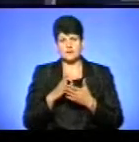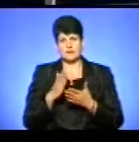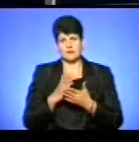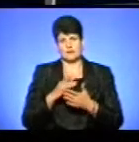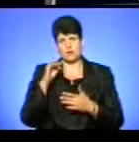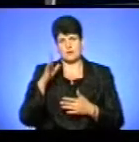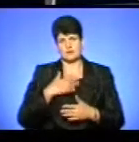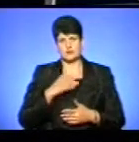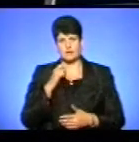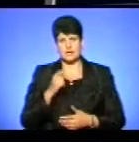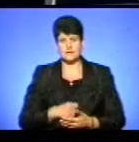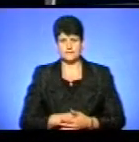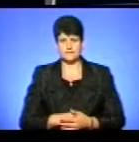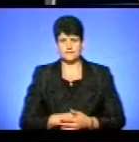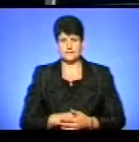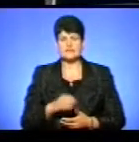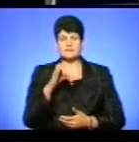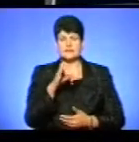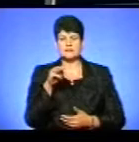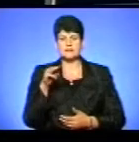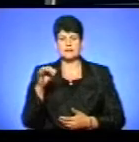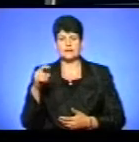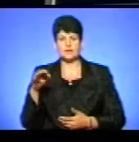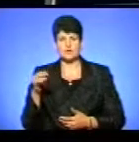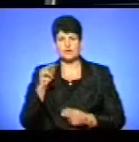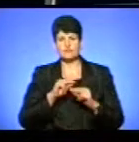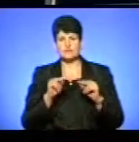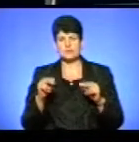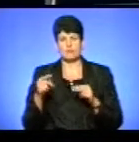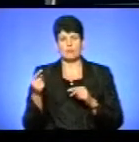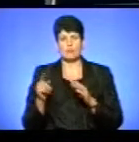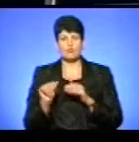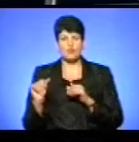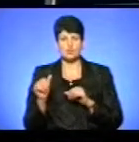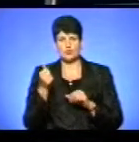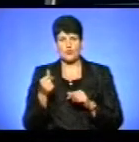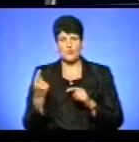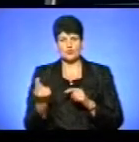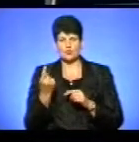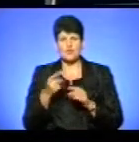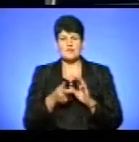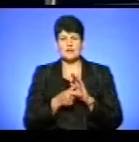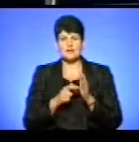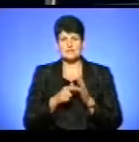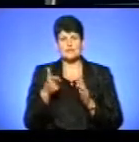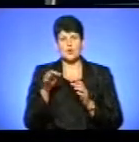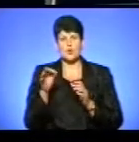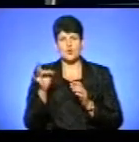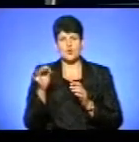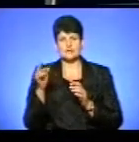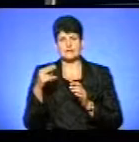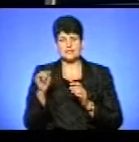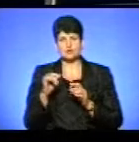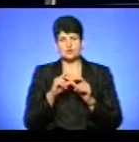Україні. Світлана Тихоліс, учитель початкових класів Городницької загальноосвітньої школи Підволочиського району, розповіла, у